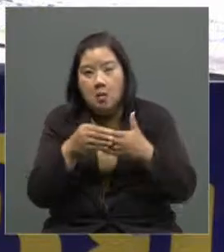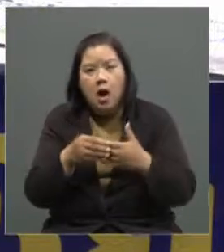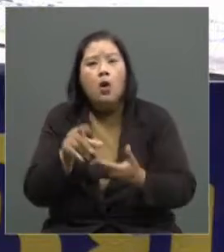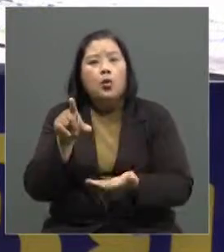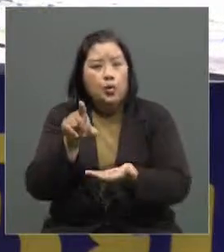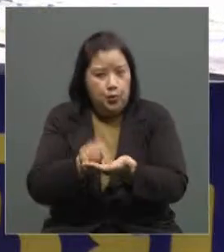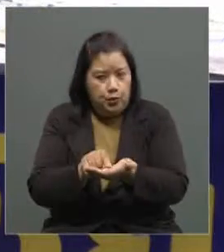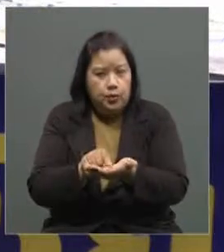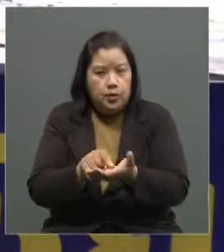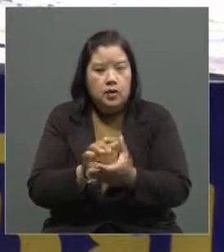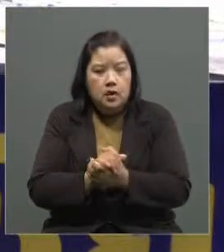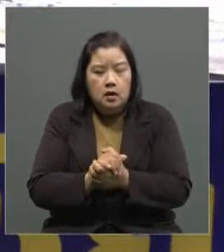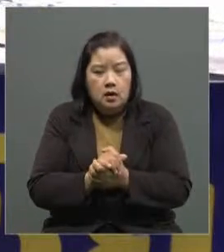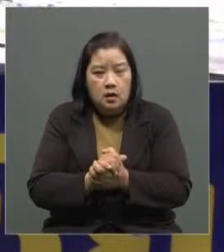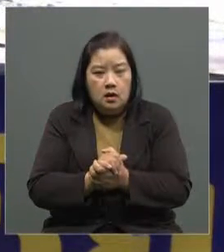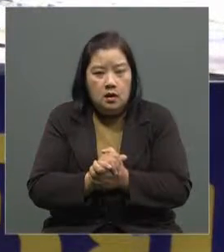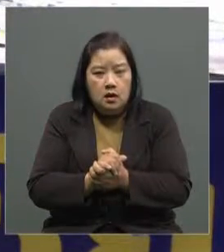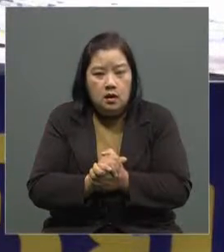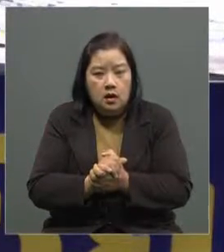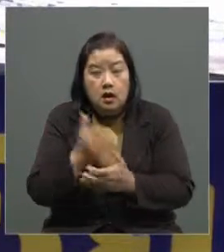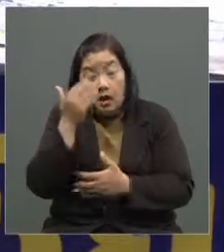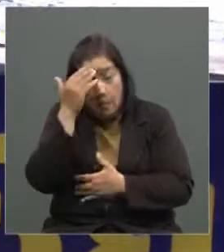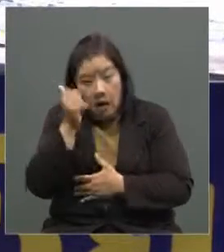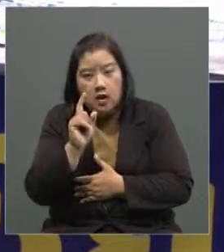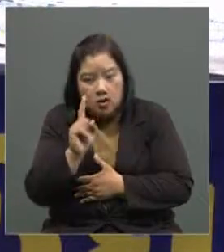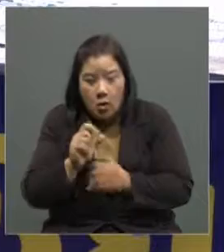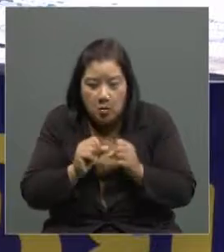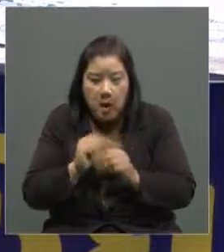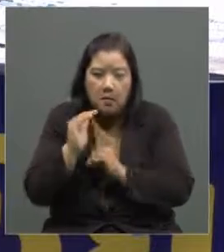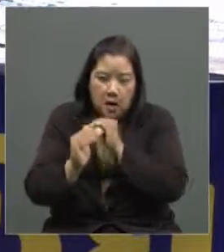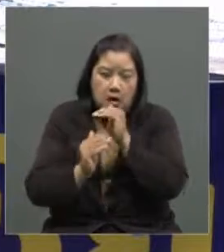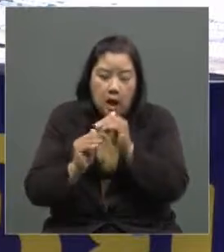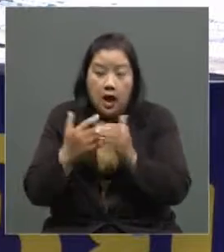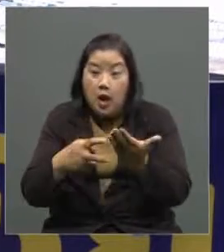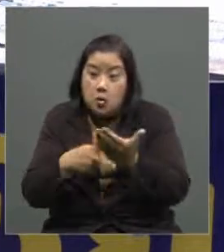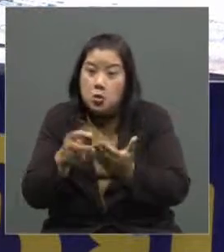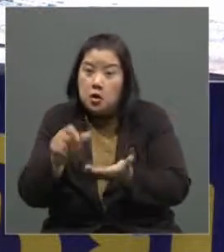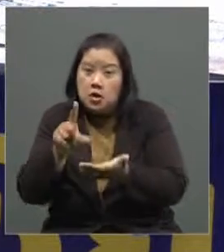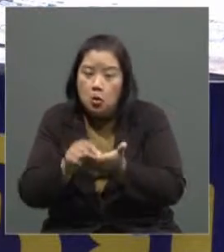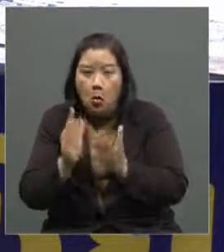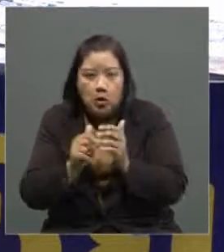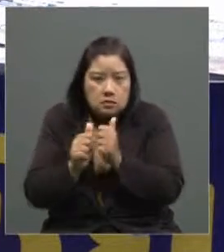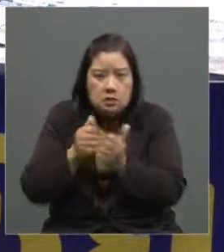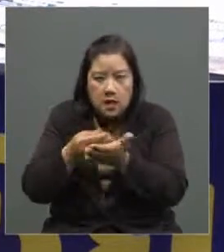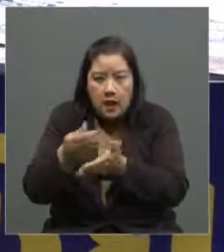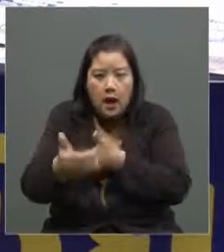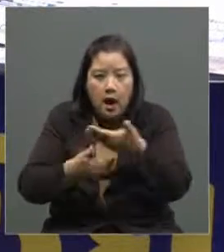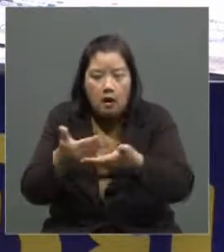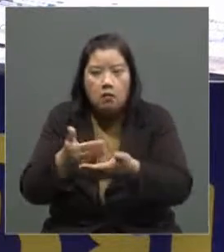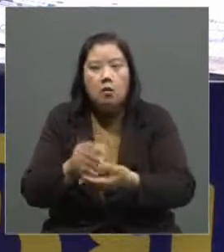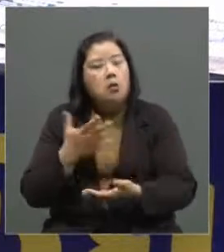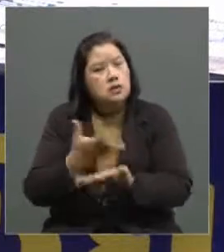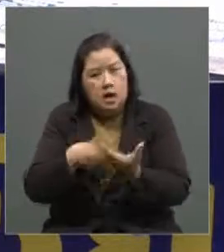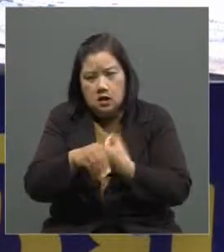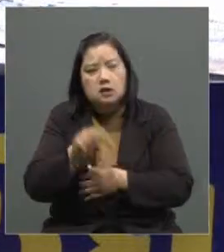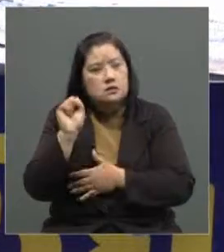าคู่แข่งทางการค้าก็จะต้องทำตัวให้ดีขึ้นแล้วก็ทำราคาให้ดีขึ้นนะคะ เป ็นการกระตุ้นเศรษฐ